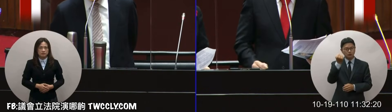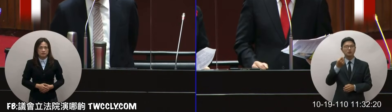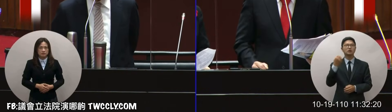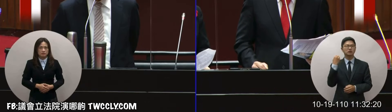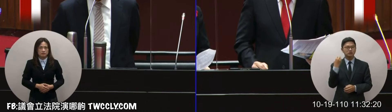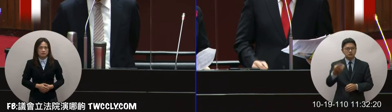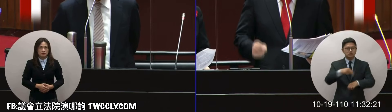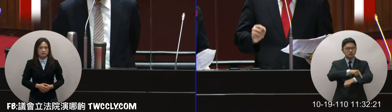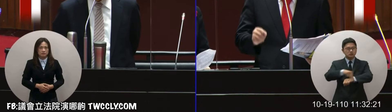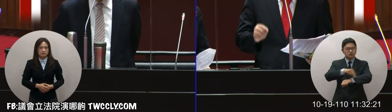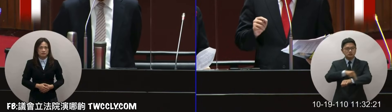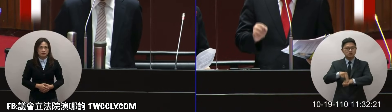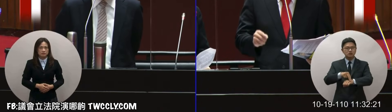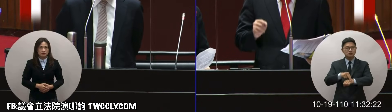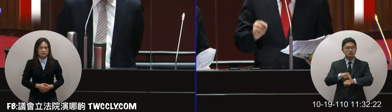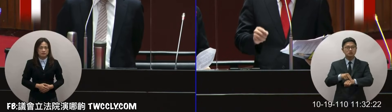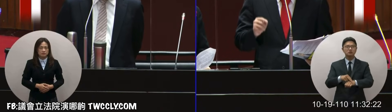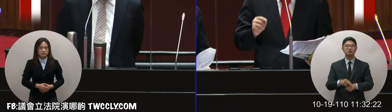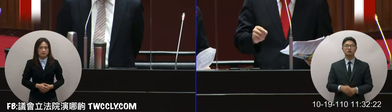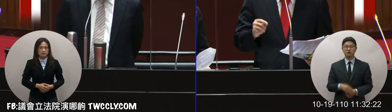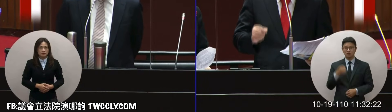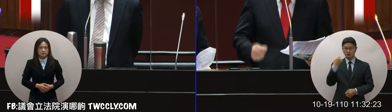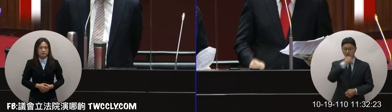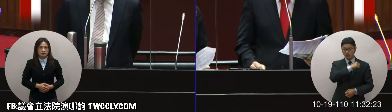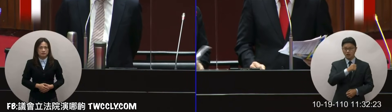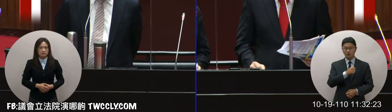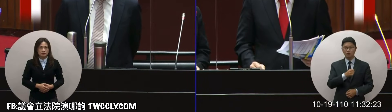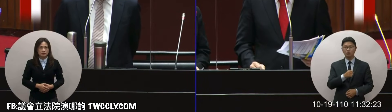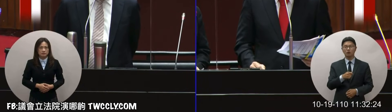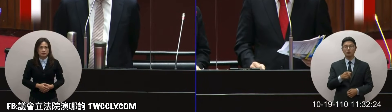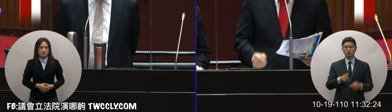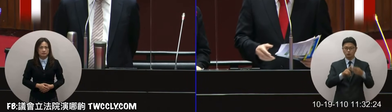定台湾国家领域主权之新宪法。